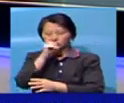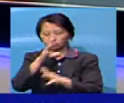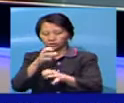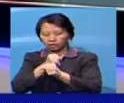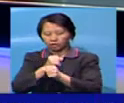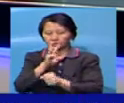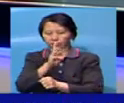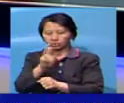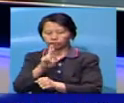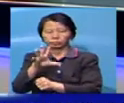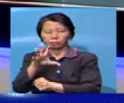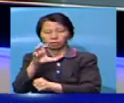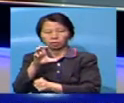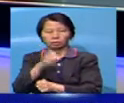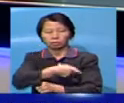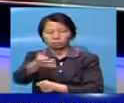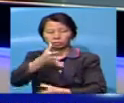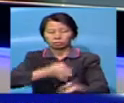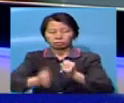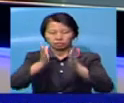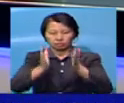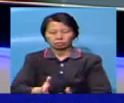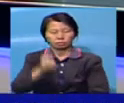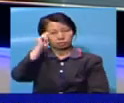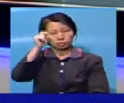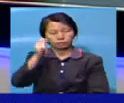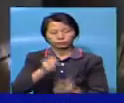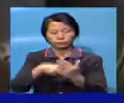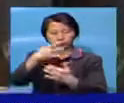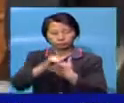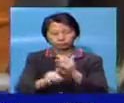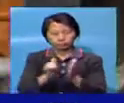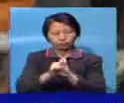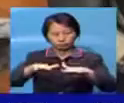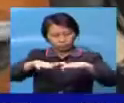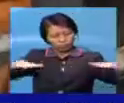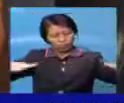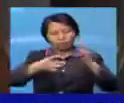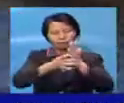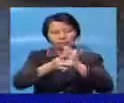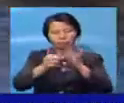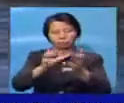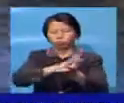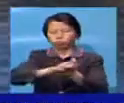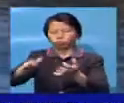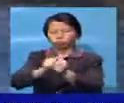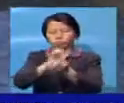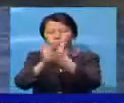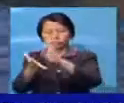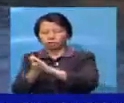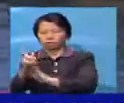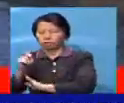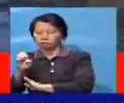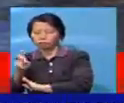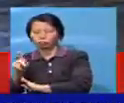lebih 6,500 nelayan Terengganu. Menerusi projek itu, pelantar minyak terpakai dilupuskan untuk dijadikan